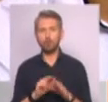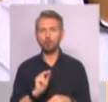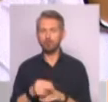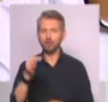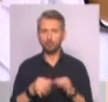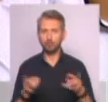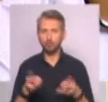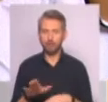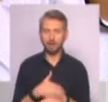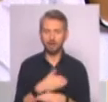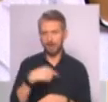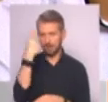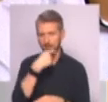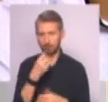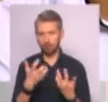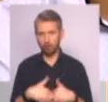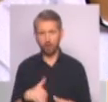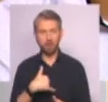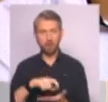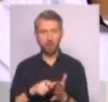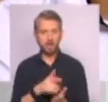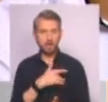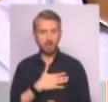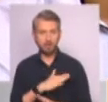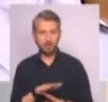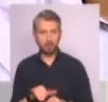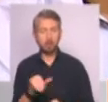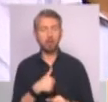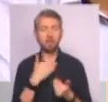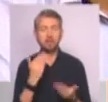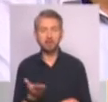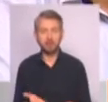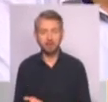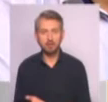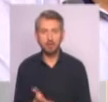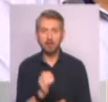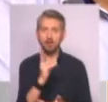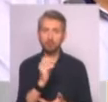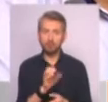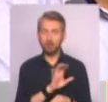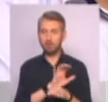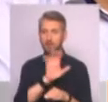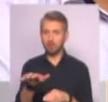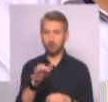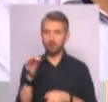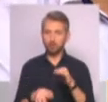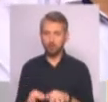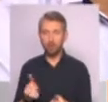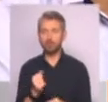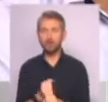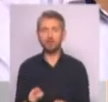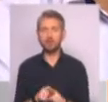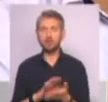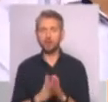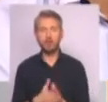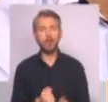нужно разделять лицевой счет. Но у нас квартира не приватизирована. Куда мне идти? В ЖЭКе посылают в суд. И что делать в такой ситуации?